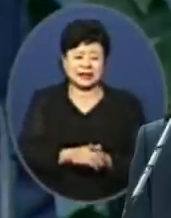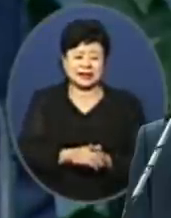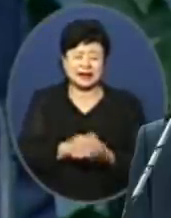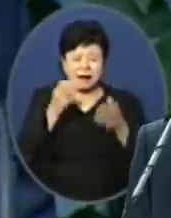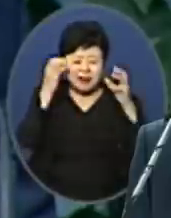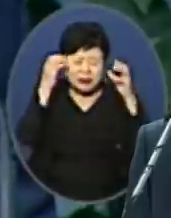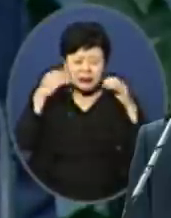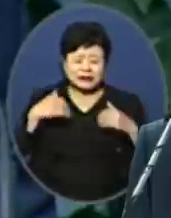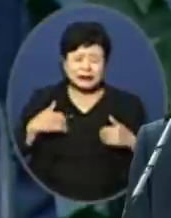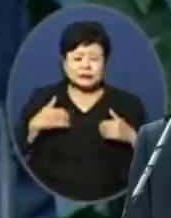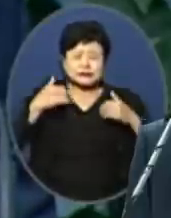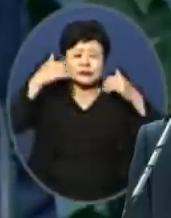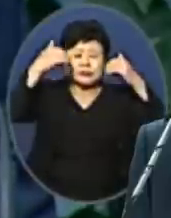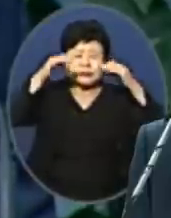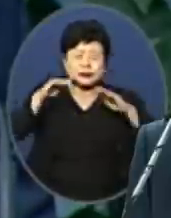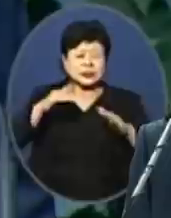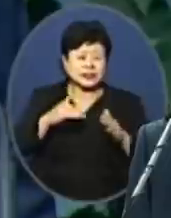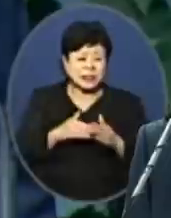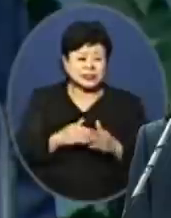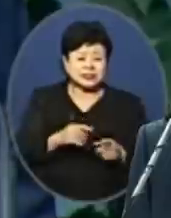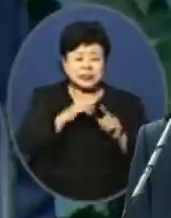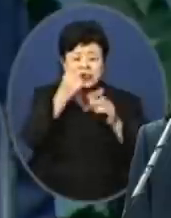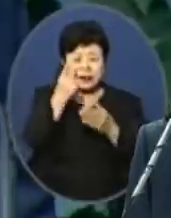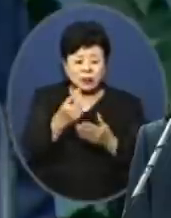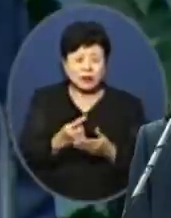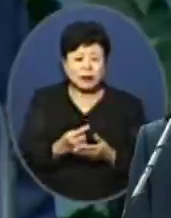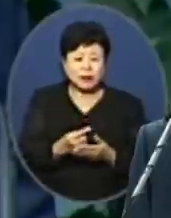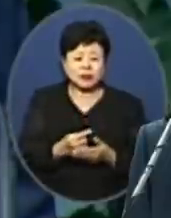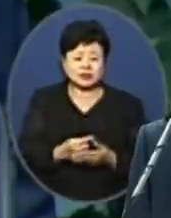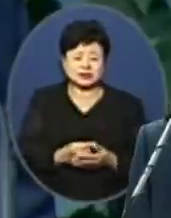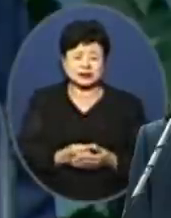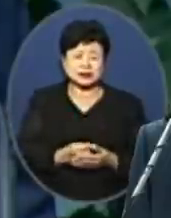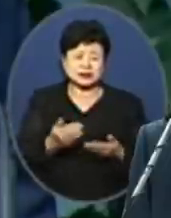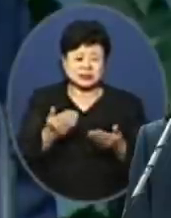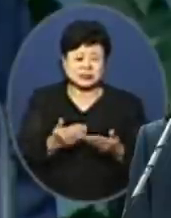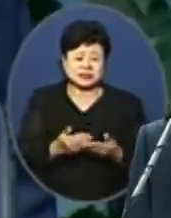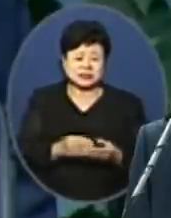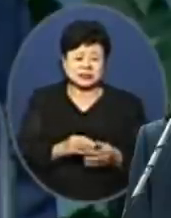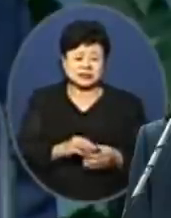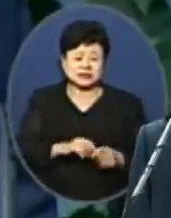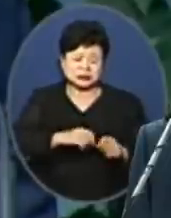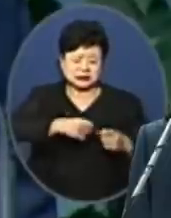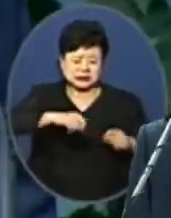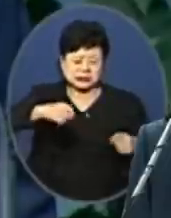어릴 때 자랄 때부터 시작해서 오늘날까지 살아온 몇십 년의 이야기를 다 하는데